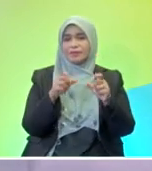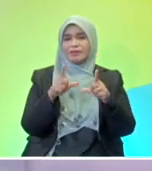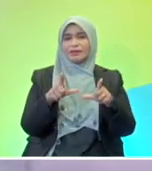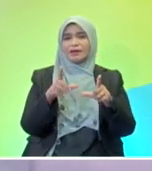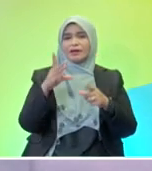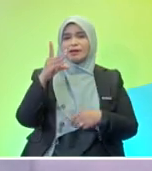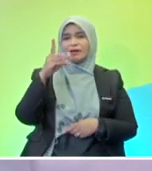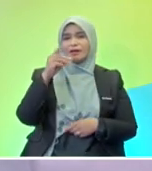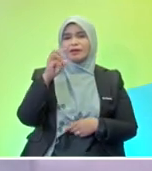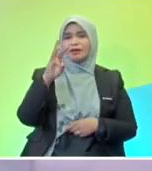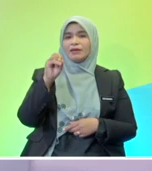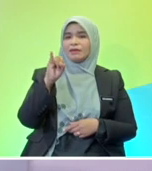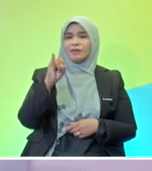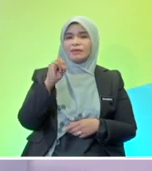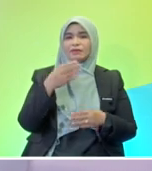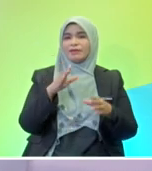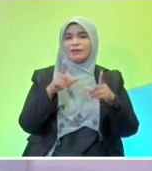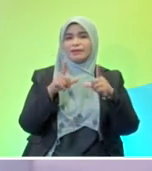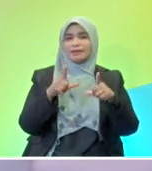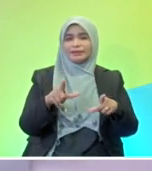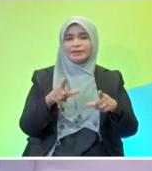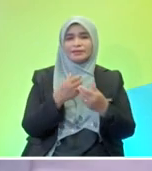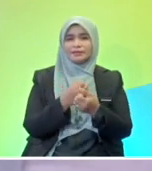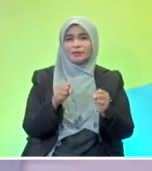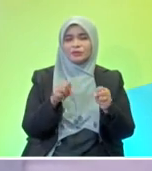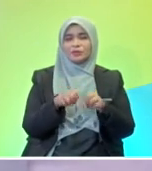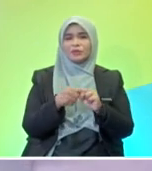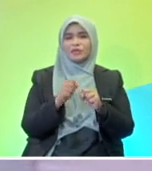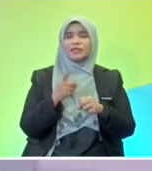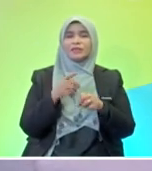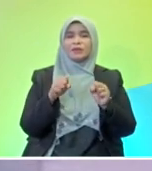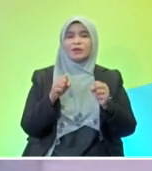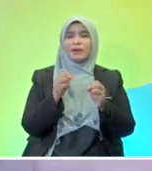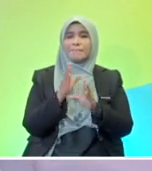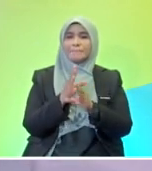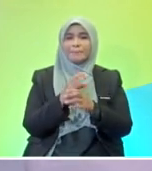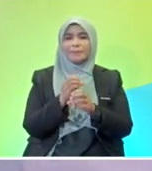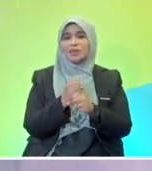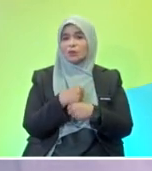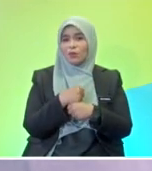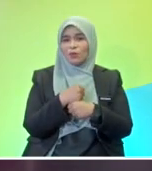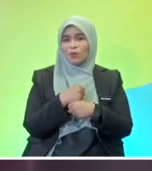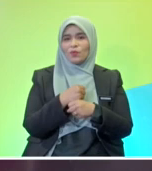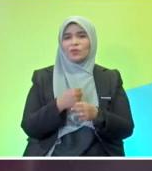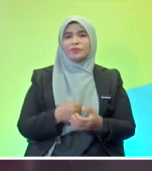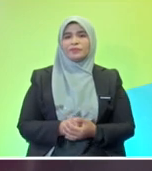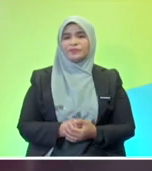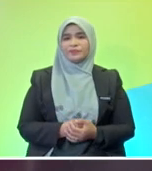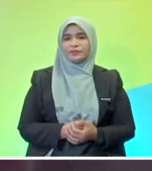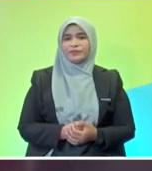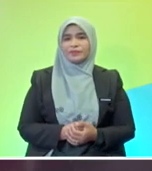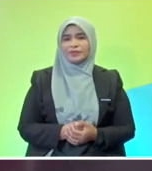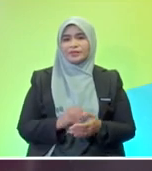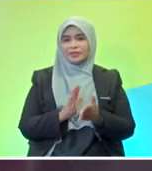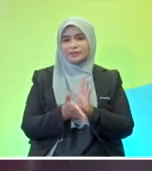di rumah boleh nampak, cikgu dah letakkan dawai supaya kita boleh membentuk sayap tu nanti. Okey, jadi jom